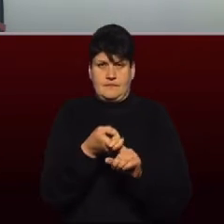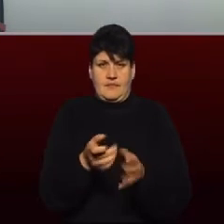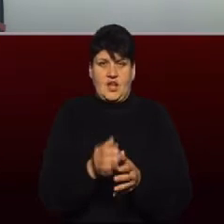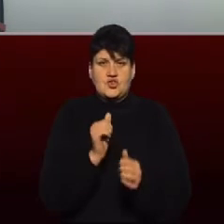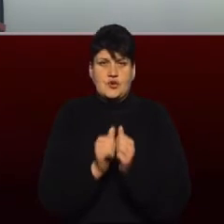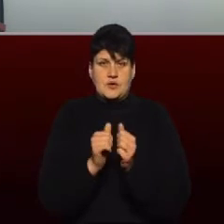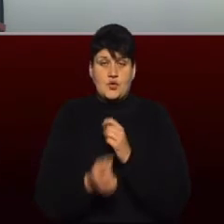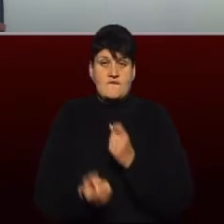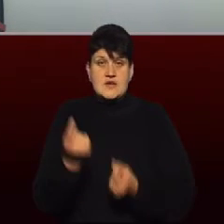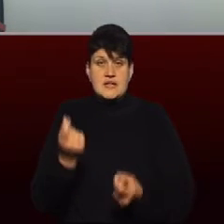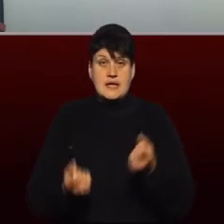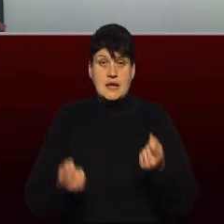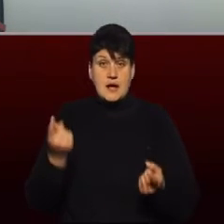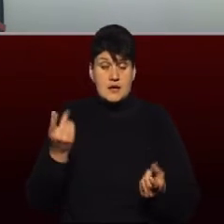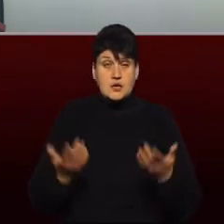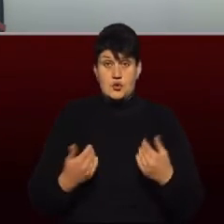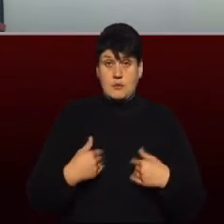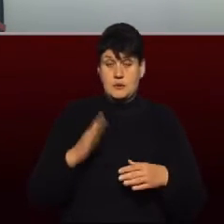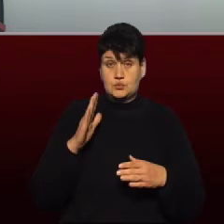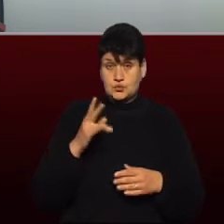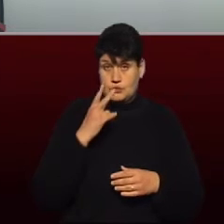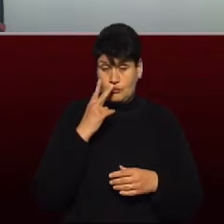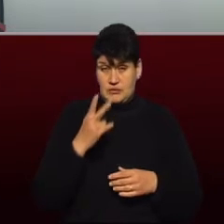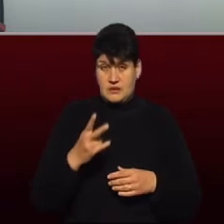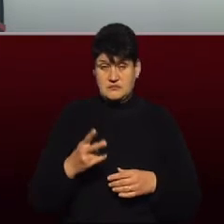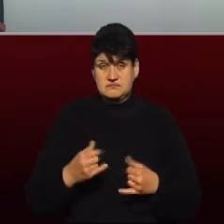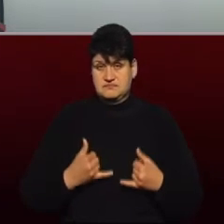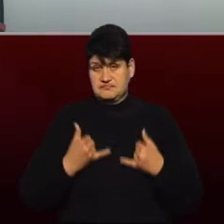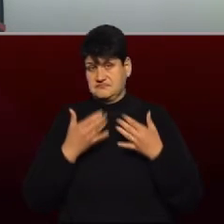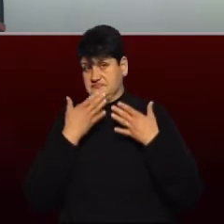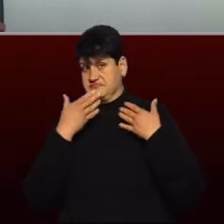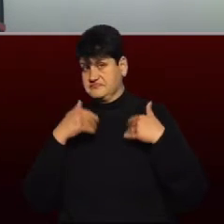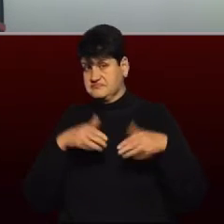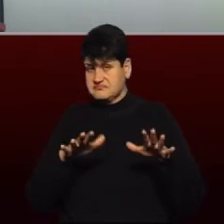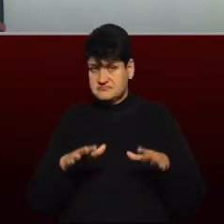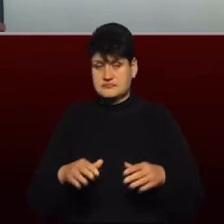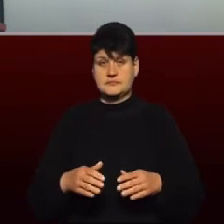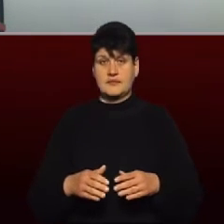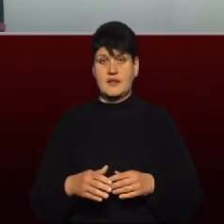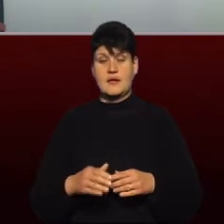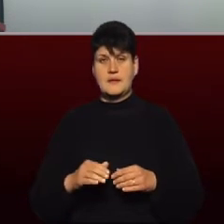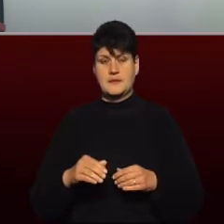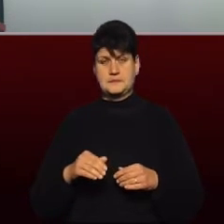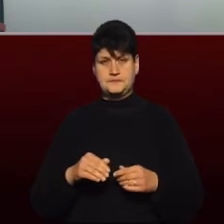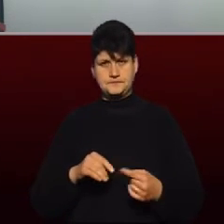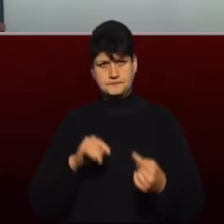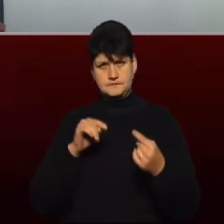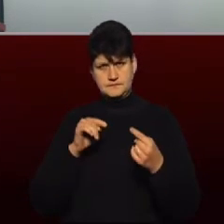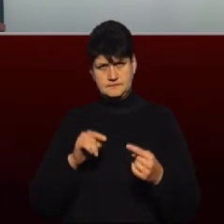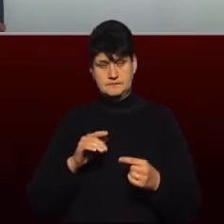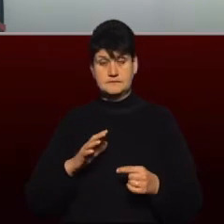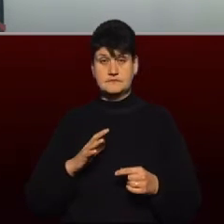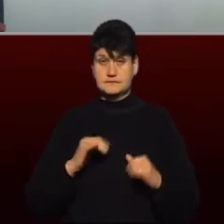будемо проявляти нетерпимість, нетолерантність або інтолерантність, як кажуть, то це неминуче